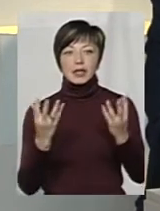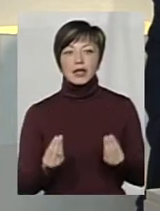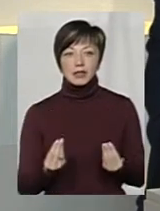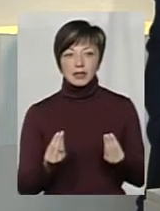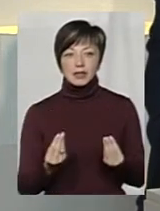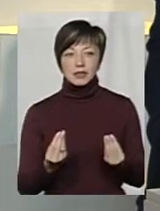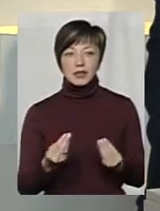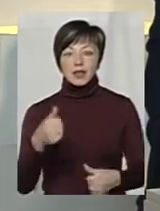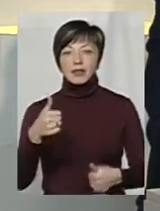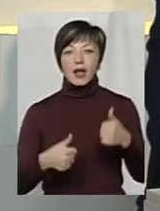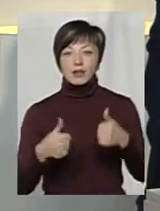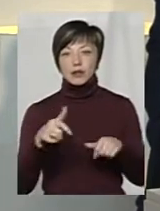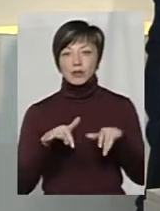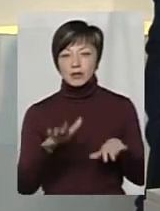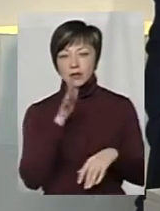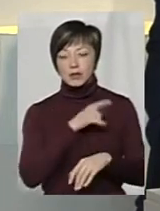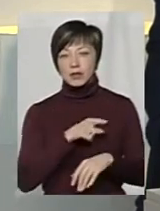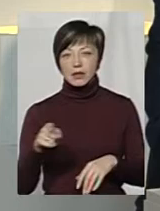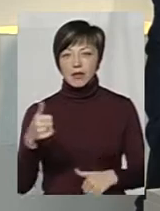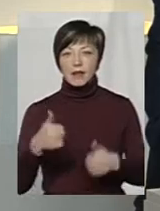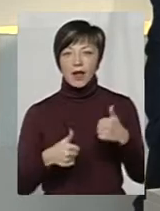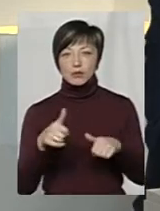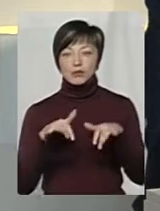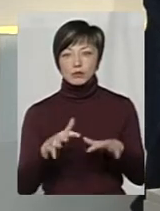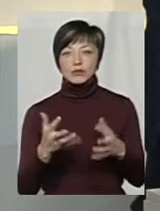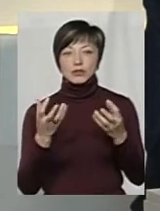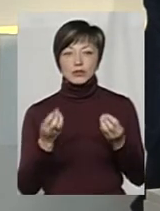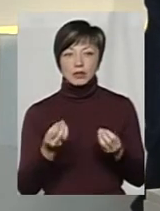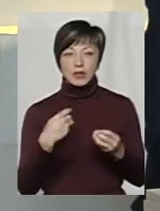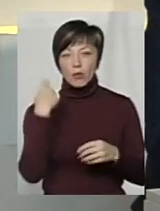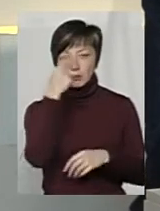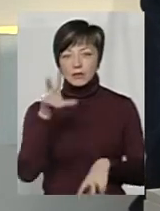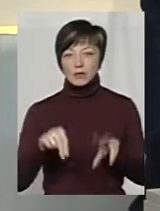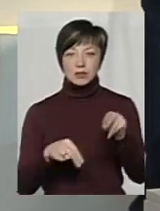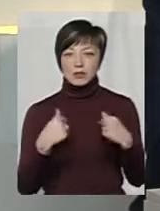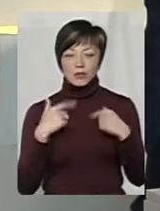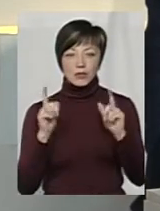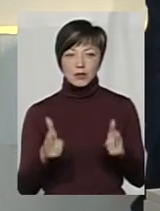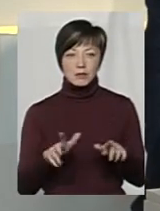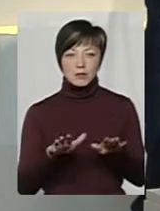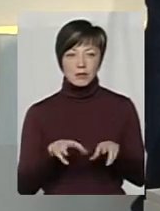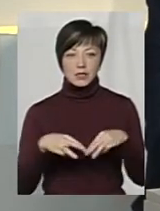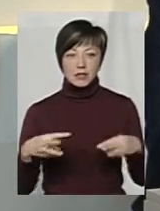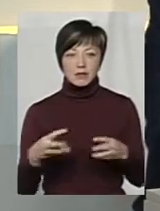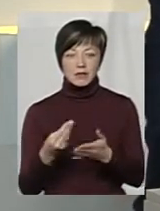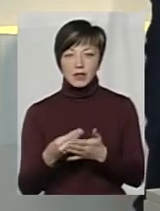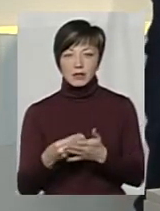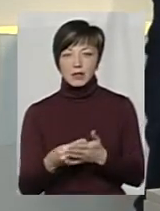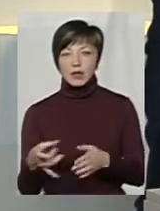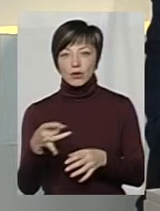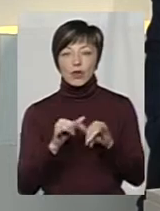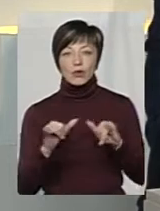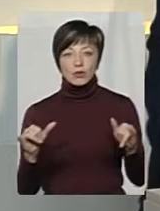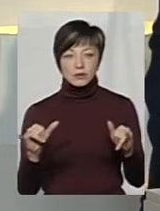45-денних тендерних процедур, і на період тендерних процедур, я особисто вважаю, зі мною не погоджуються ні Міністерство фінансів, ні Міністерство регіонального